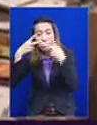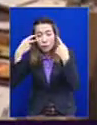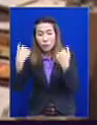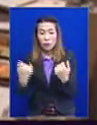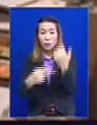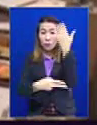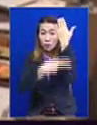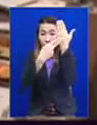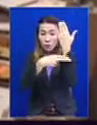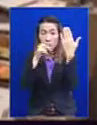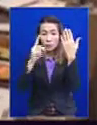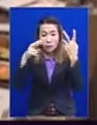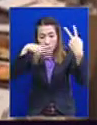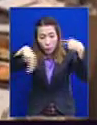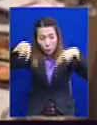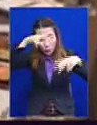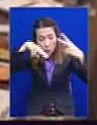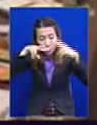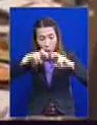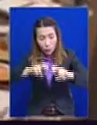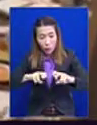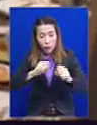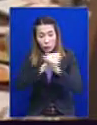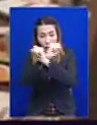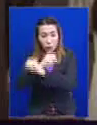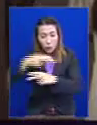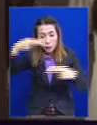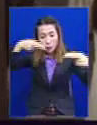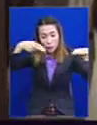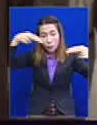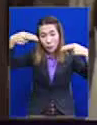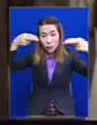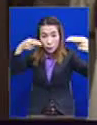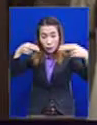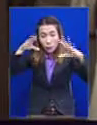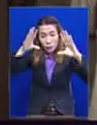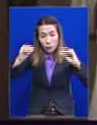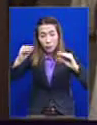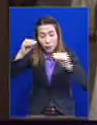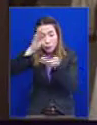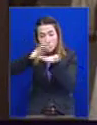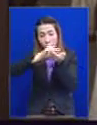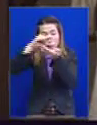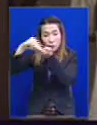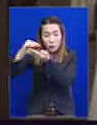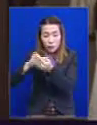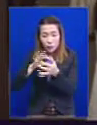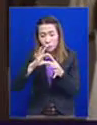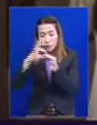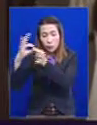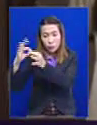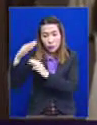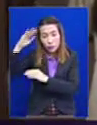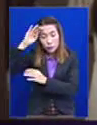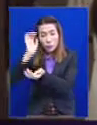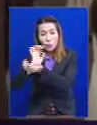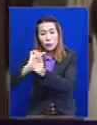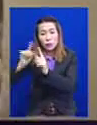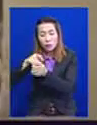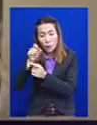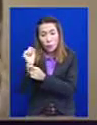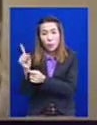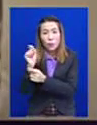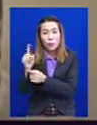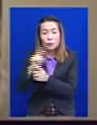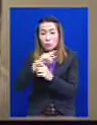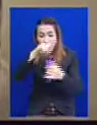แรมต้องมีระบบตรวจสอบความปลอดภัยติดตั้งกล้อง CCTV และประสานงานกับตำรวจอย่างทันท่วงทีซึ่งถ้าหากพบข้อส